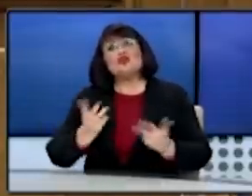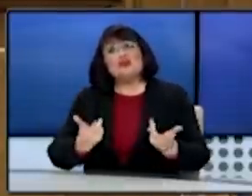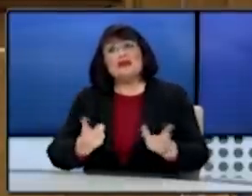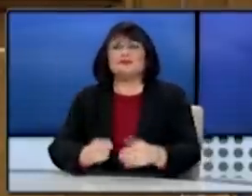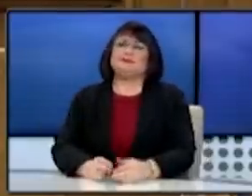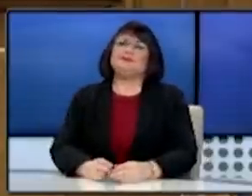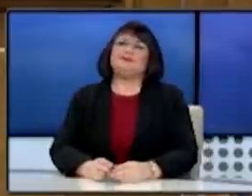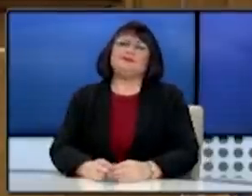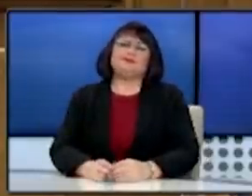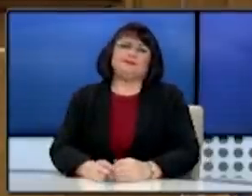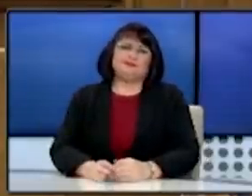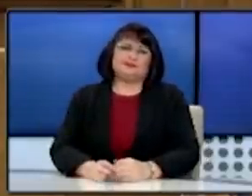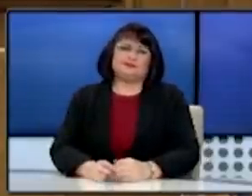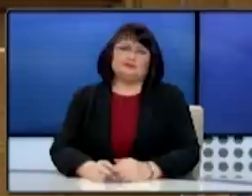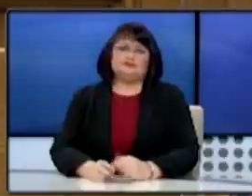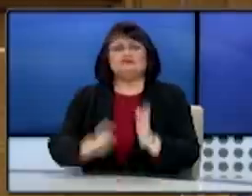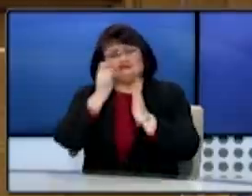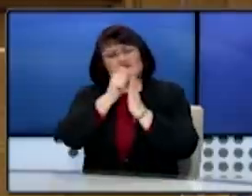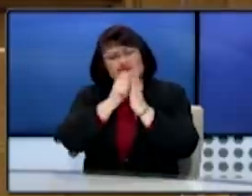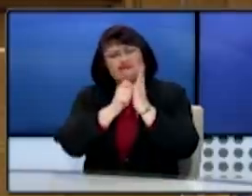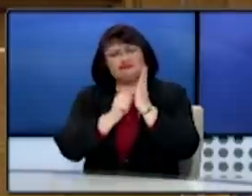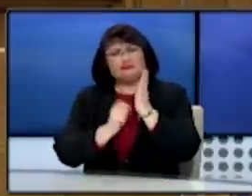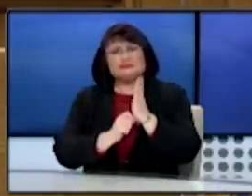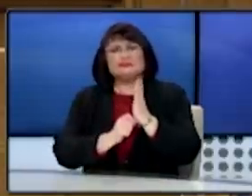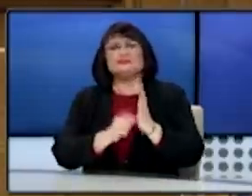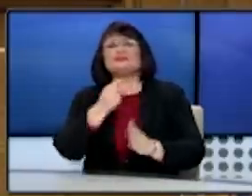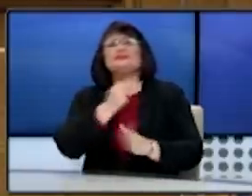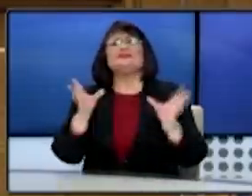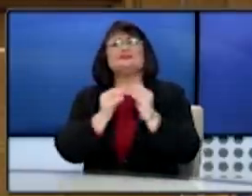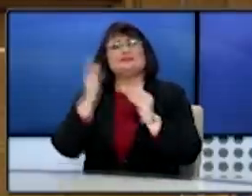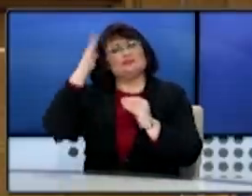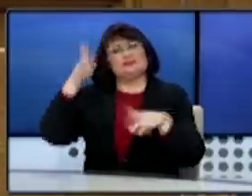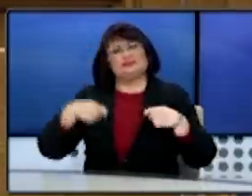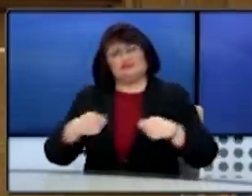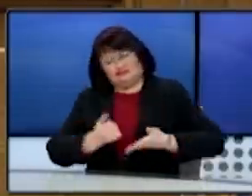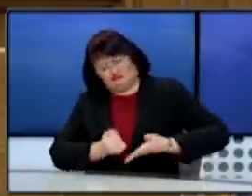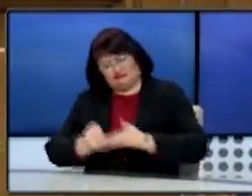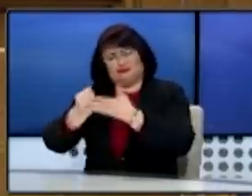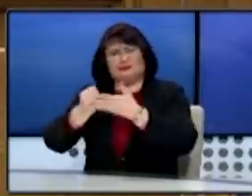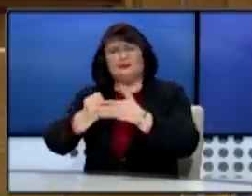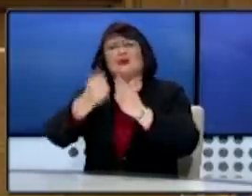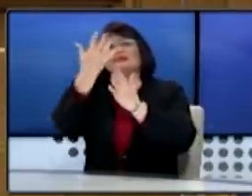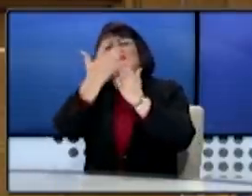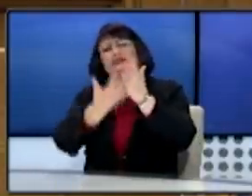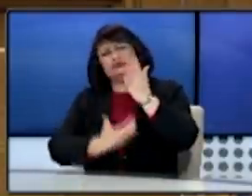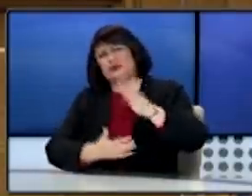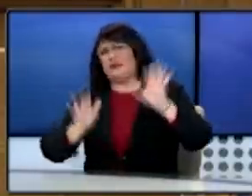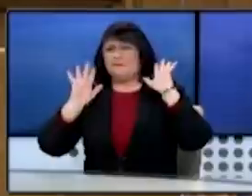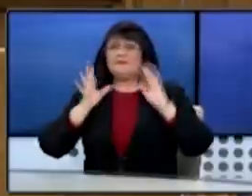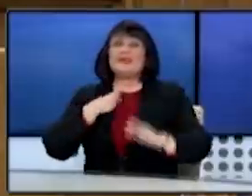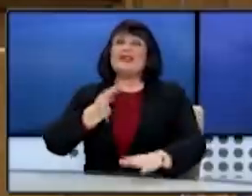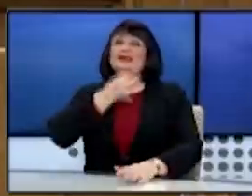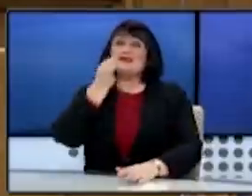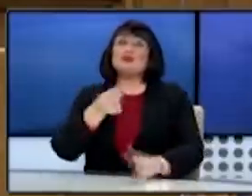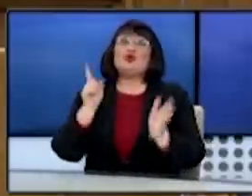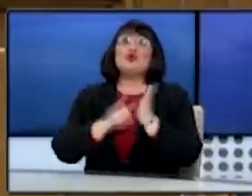Ο κατάλογος βέβαια, όταν πρόκειται για τη στήριξη του κεφαλαίου, δεν έχει τέλος. Θέλετε μήπως να μιλήσουμε